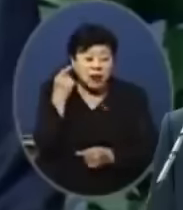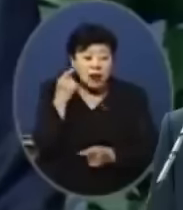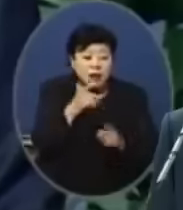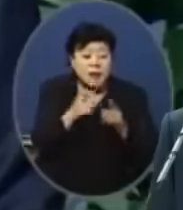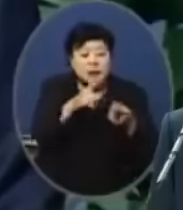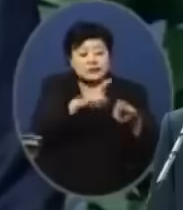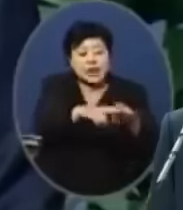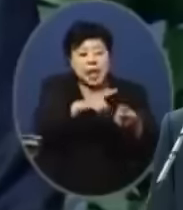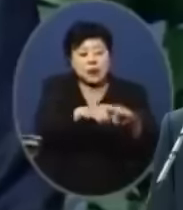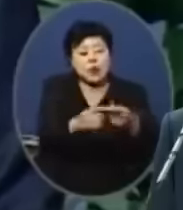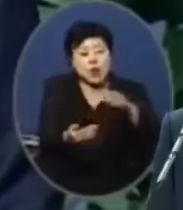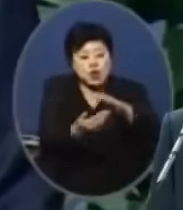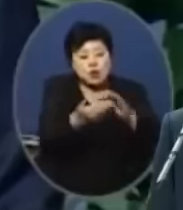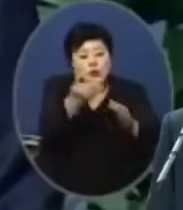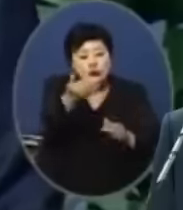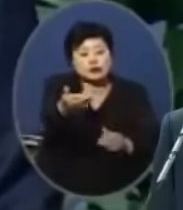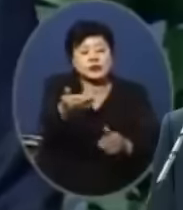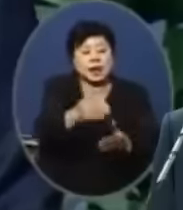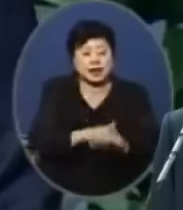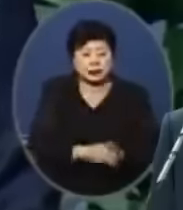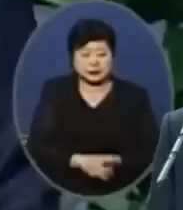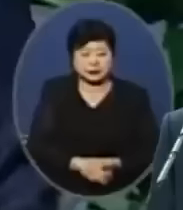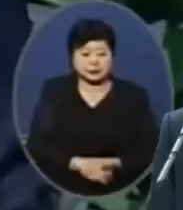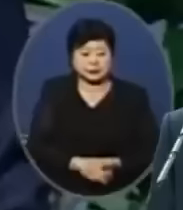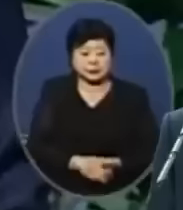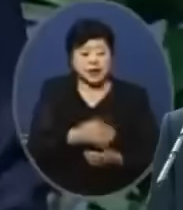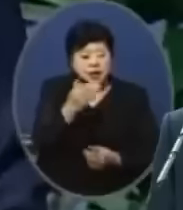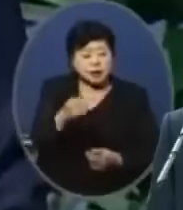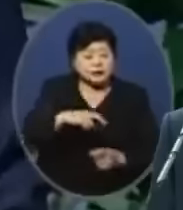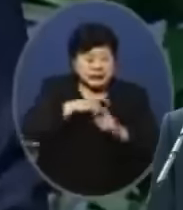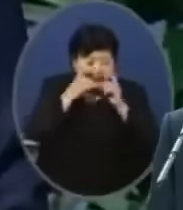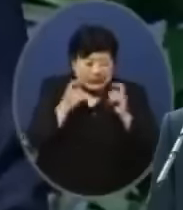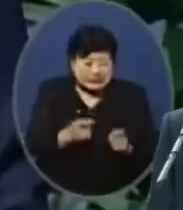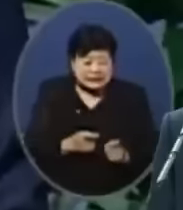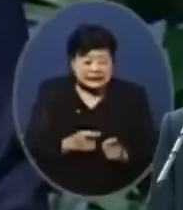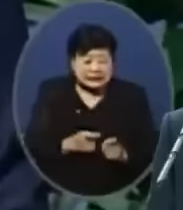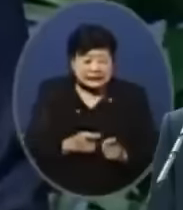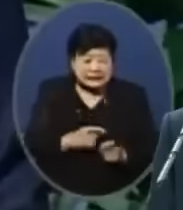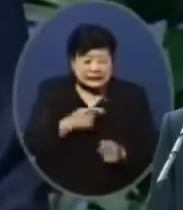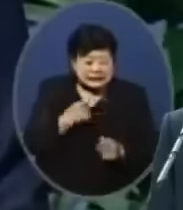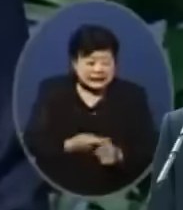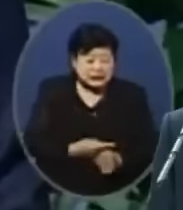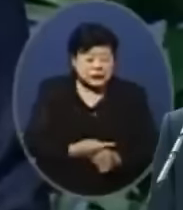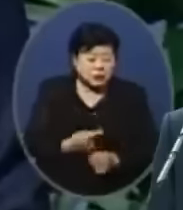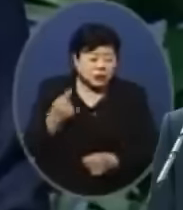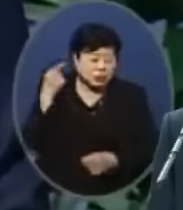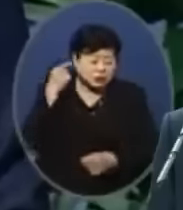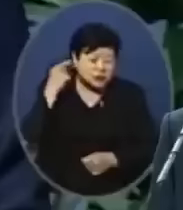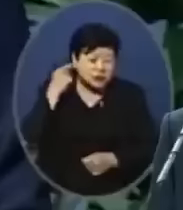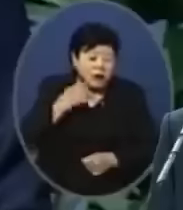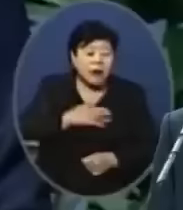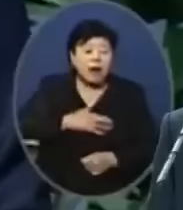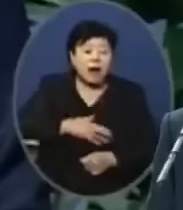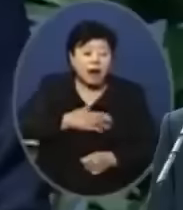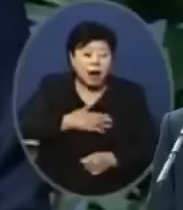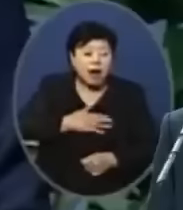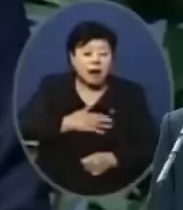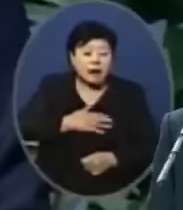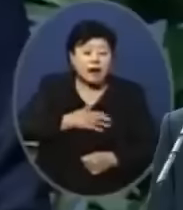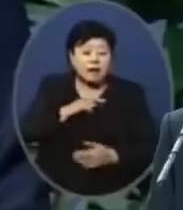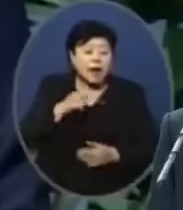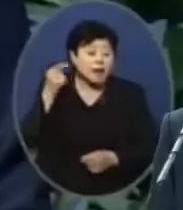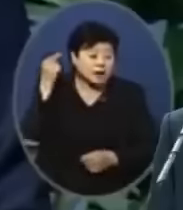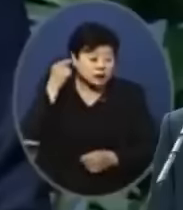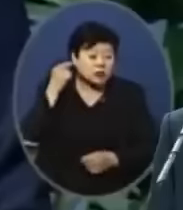그 말씀대로 이루어 주시겠다고 말씀하시고 여러분 자신이 스스로의 한 말을 마음에서